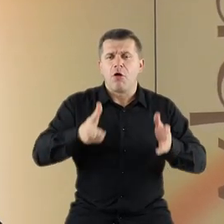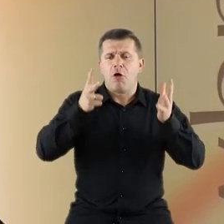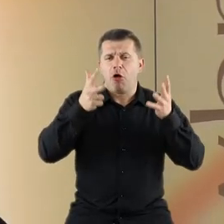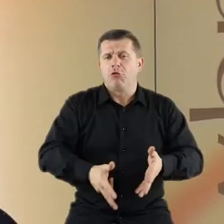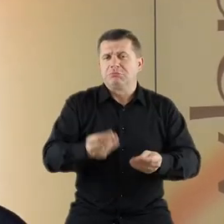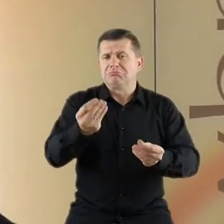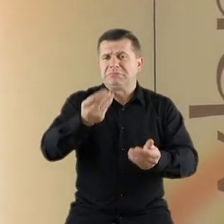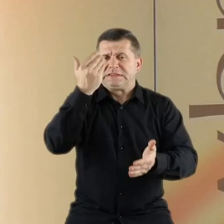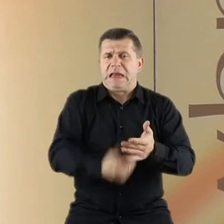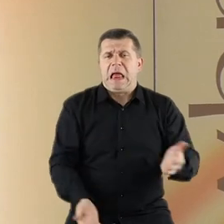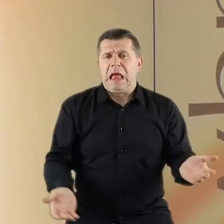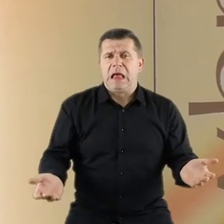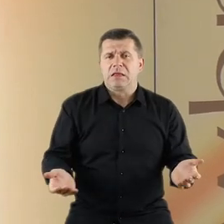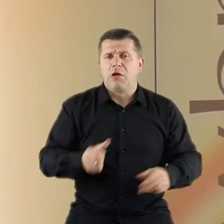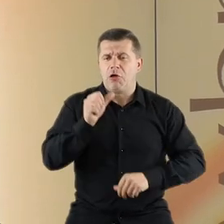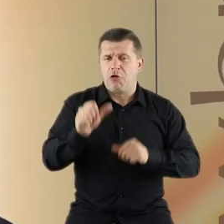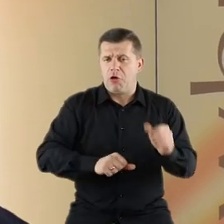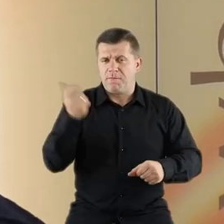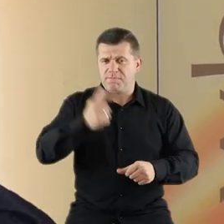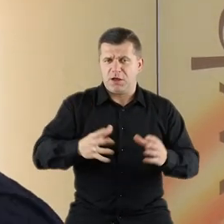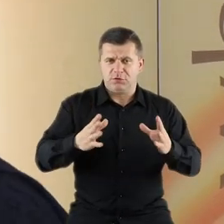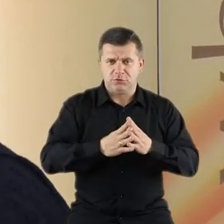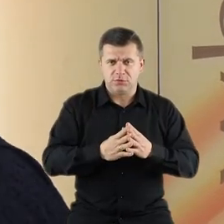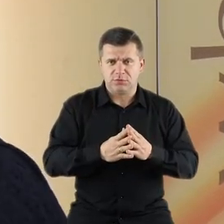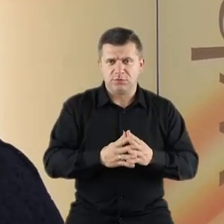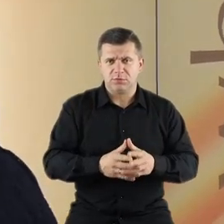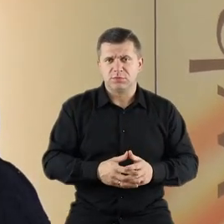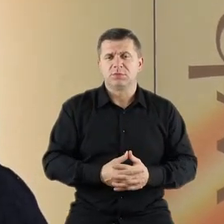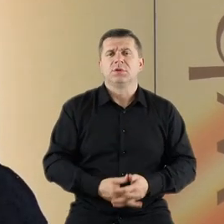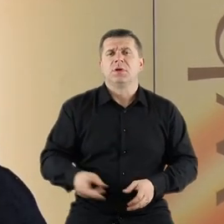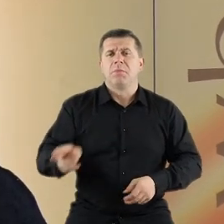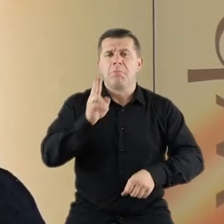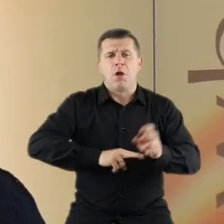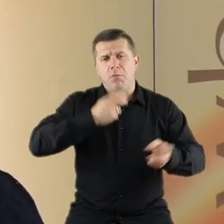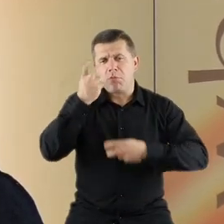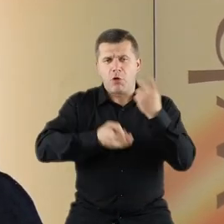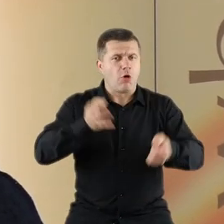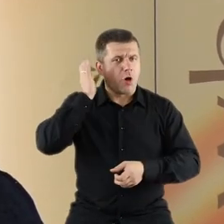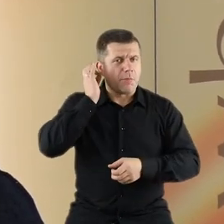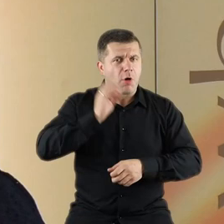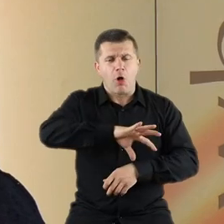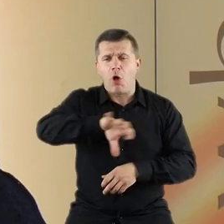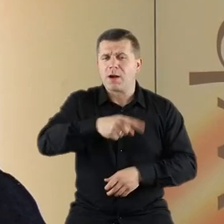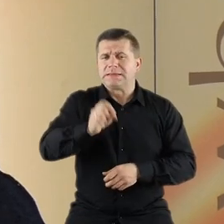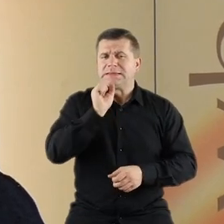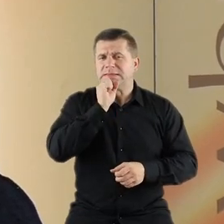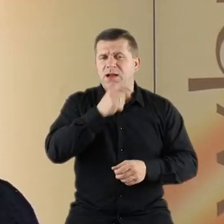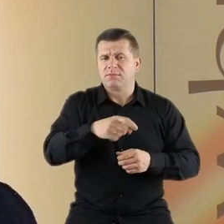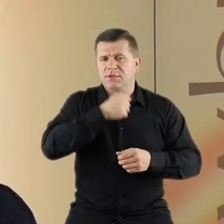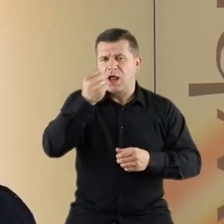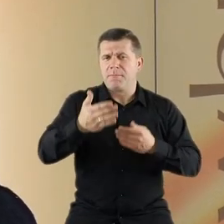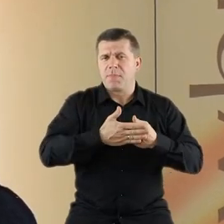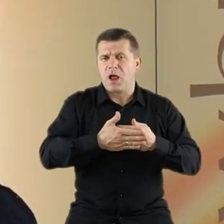8000 straciła rok 2010 paczewscy policjanci poszukują kobiety która okradła stare małżeństwo